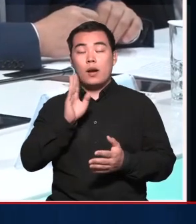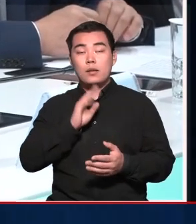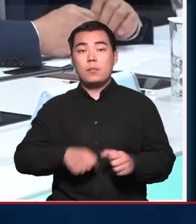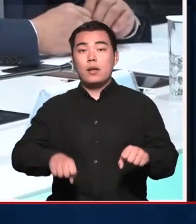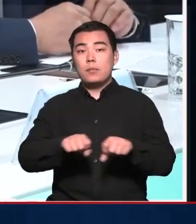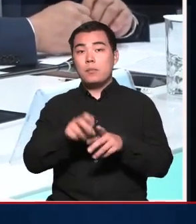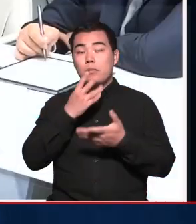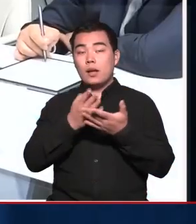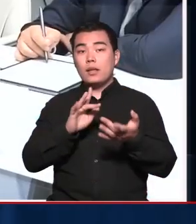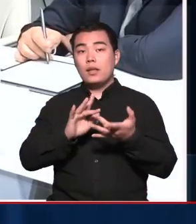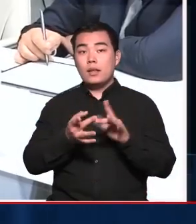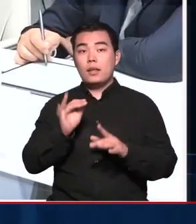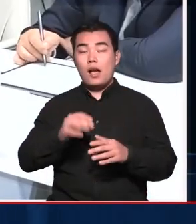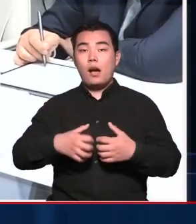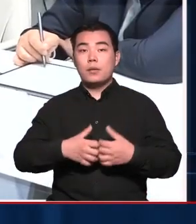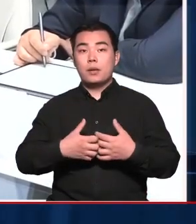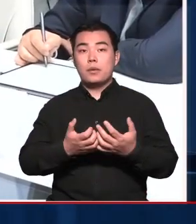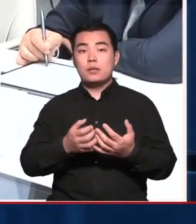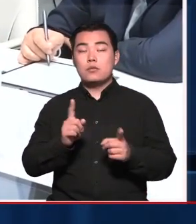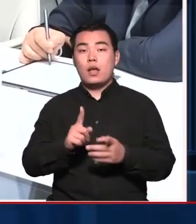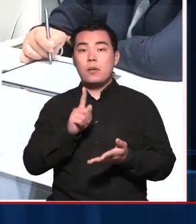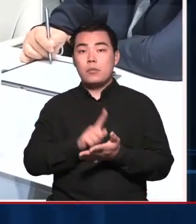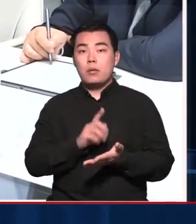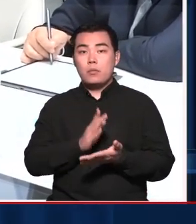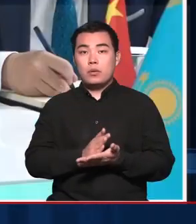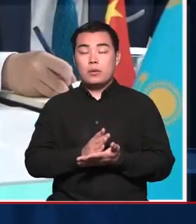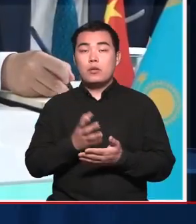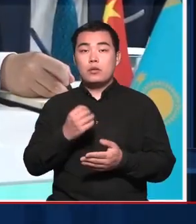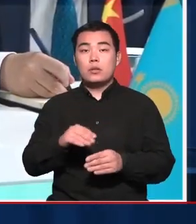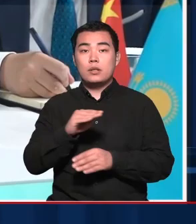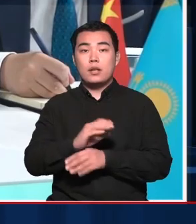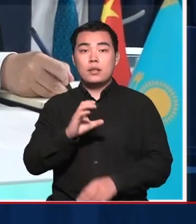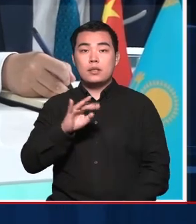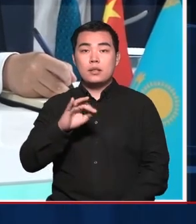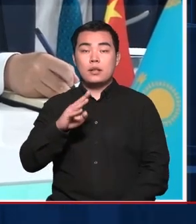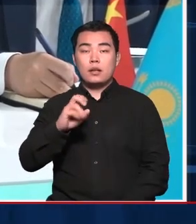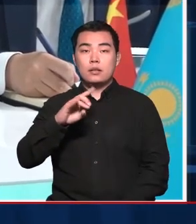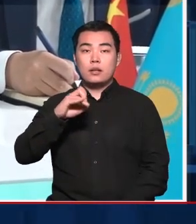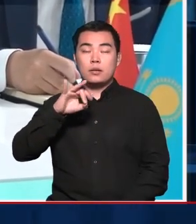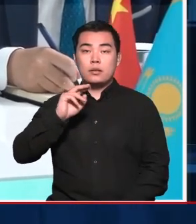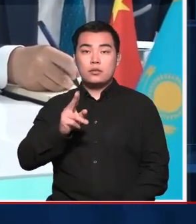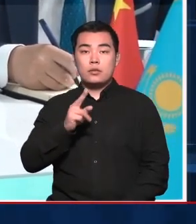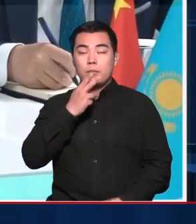жүйелерінде цифрландыруға сондай-ақ автоматтандыруға ынталы. Бұдан бөлек City Construction